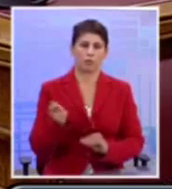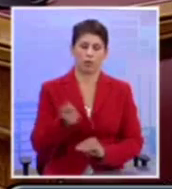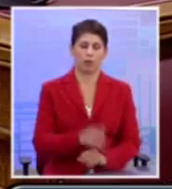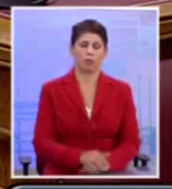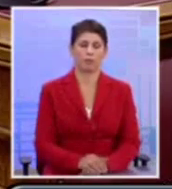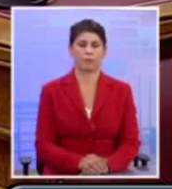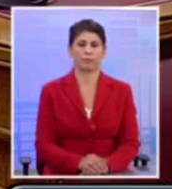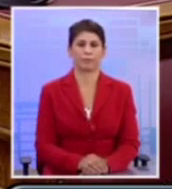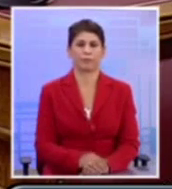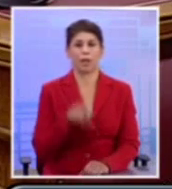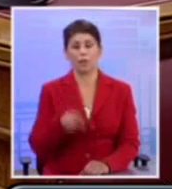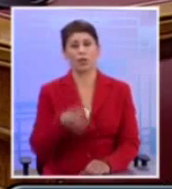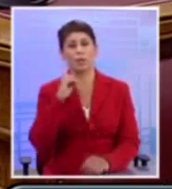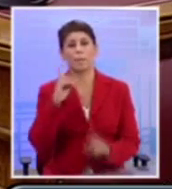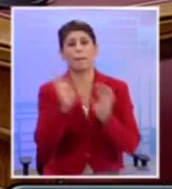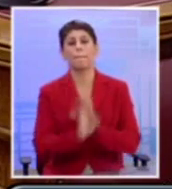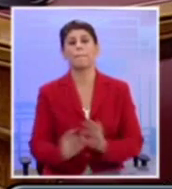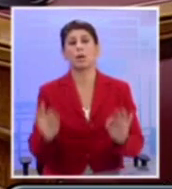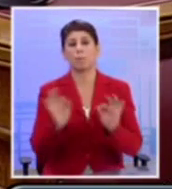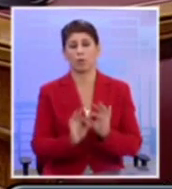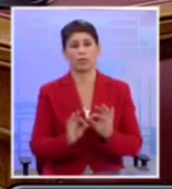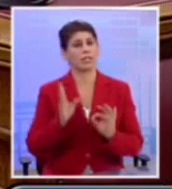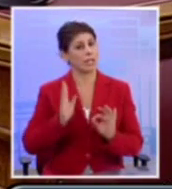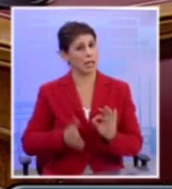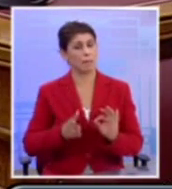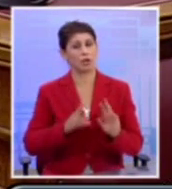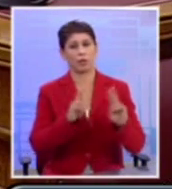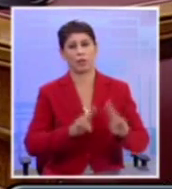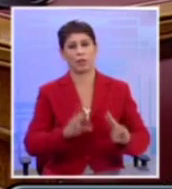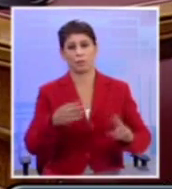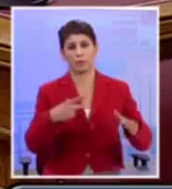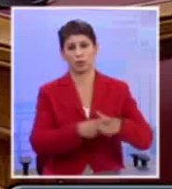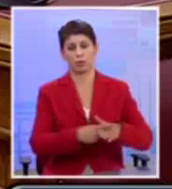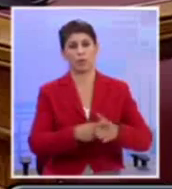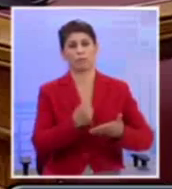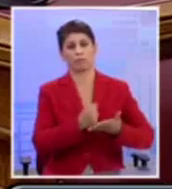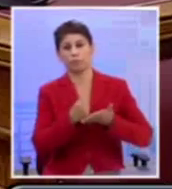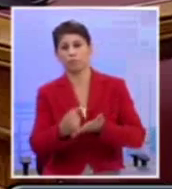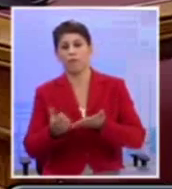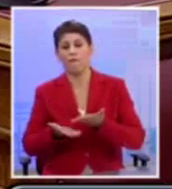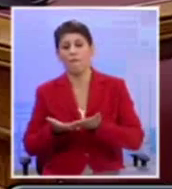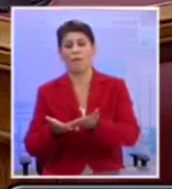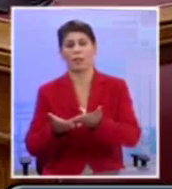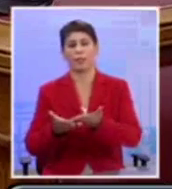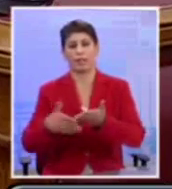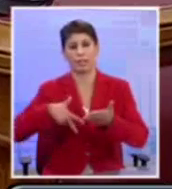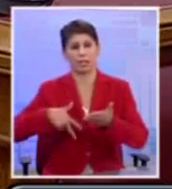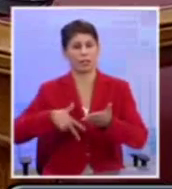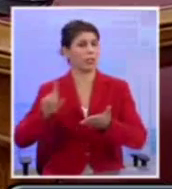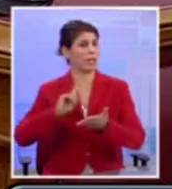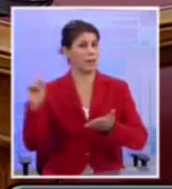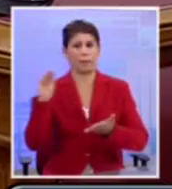μία προϋπόθεση για να μπορεί το Ταμείο να παρέχει βοήθεια σε μια χώρα για να μην